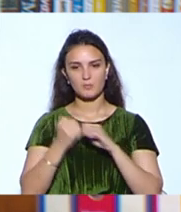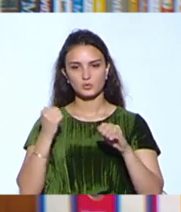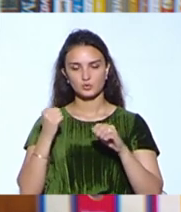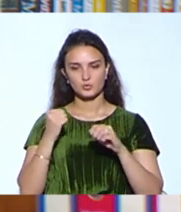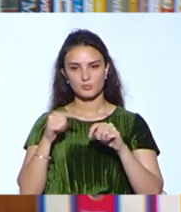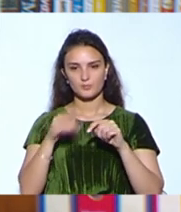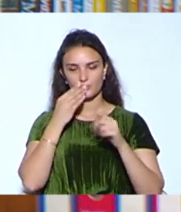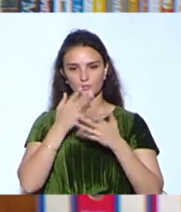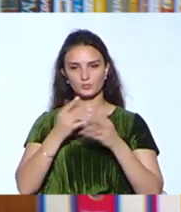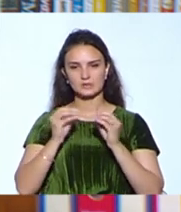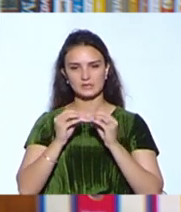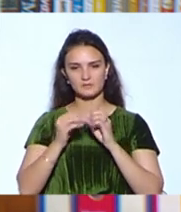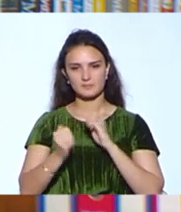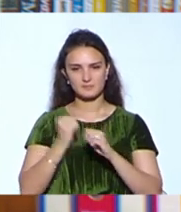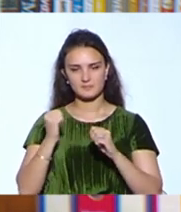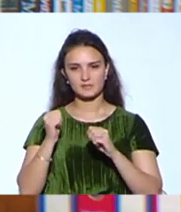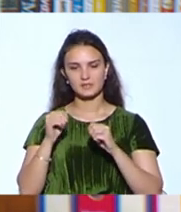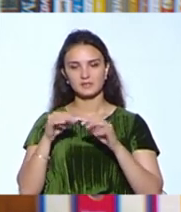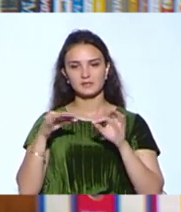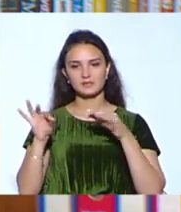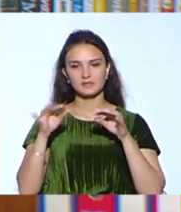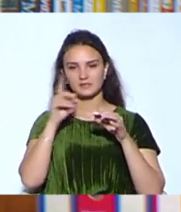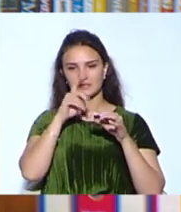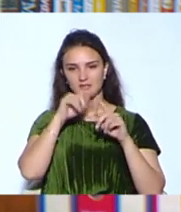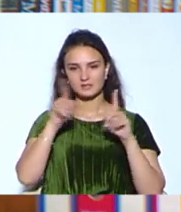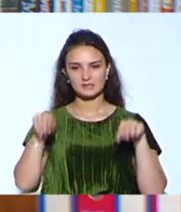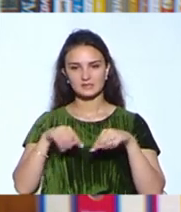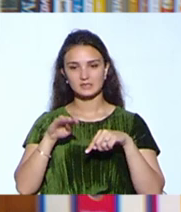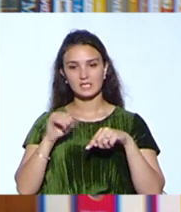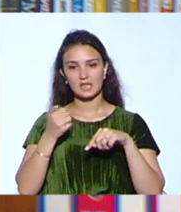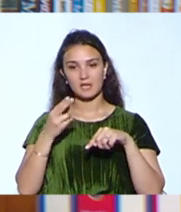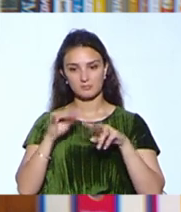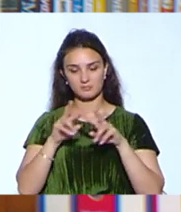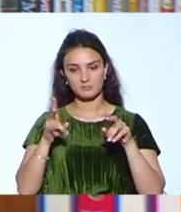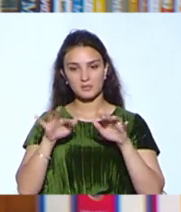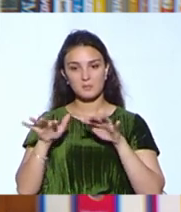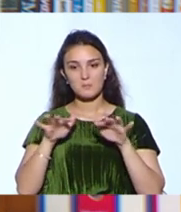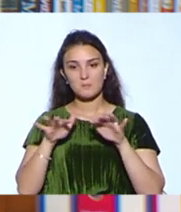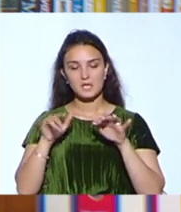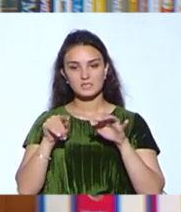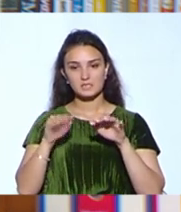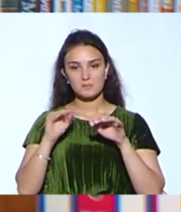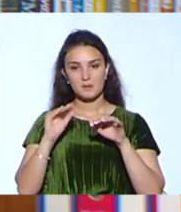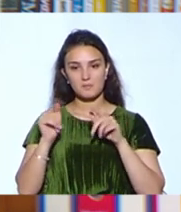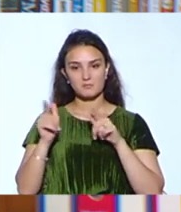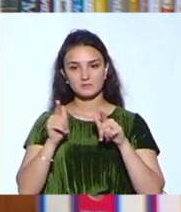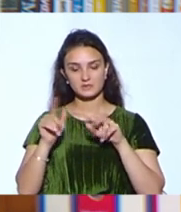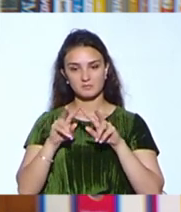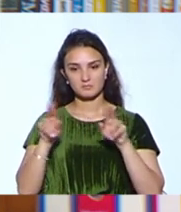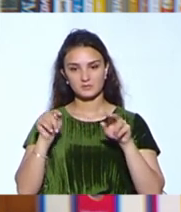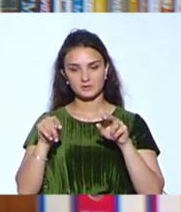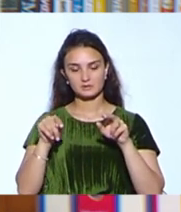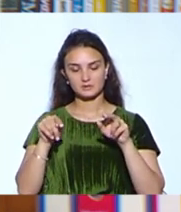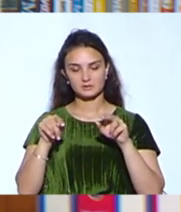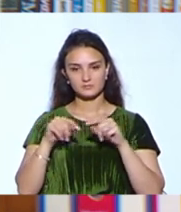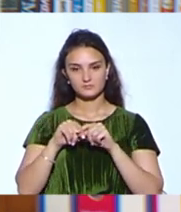ხდება პროდუქტის, იგივე ხდება ტყლაპის შემთხვევაშიც. მაგრამ მასა, რომელიც მაგალითად ფაფის სახით მზადდება,